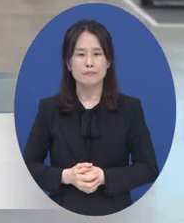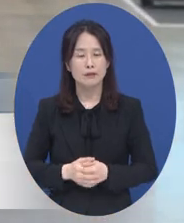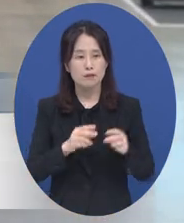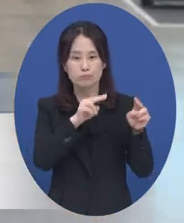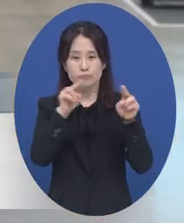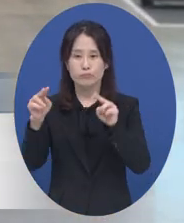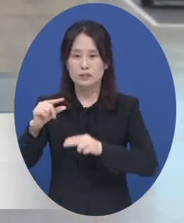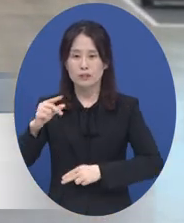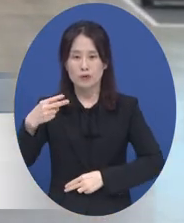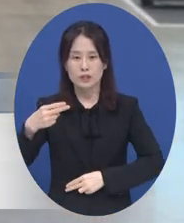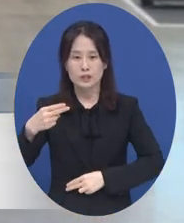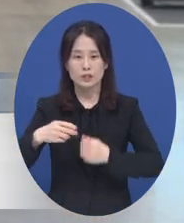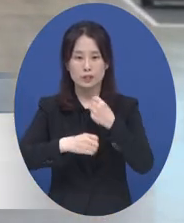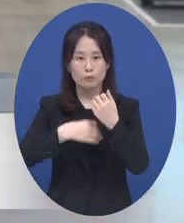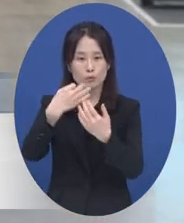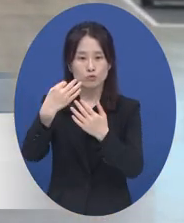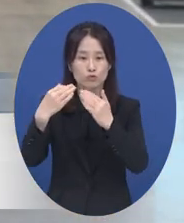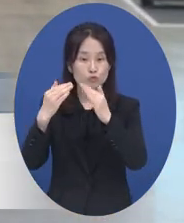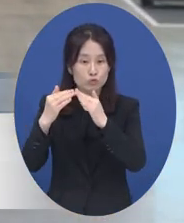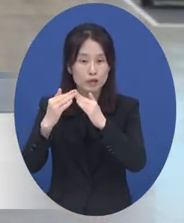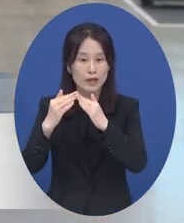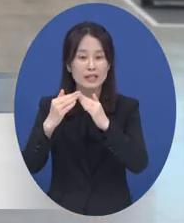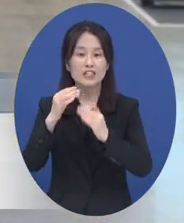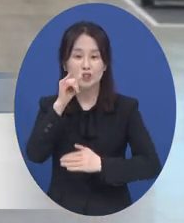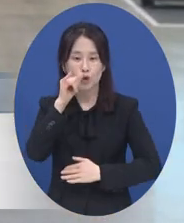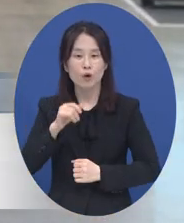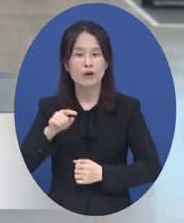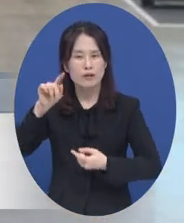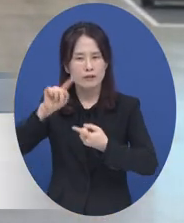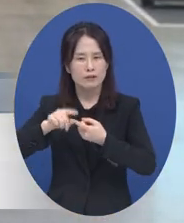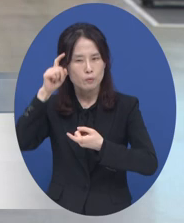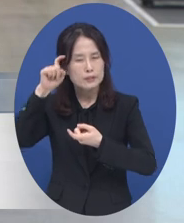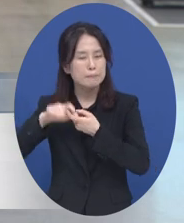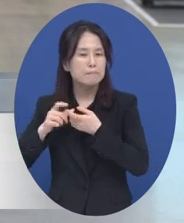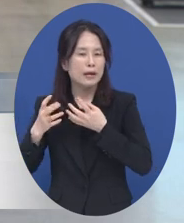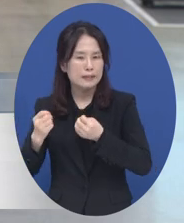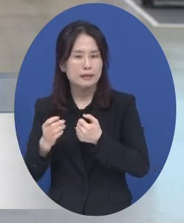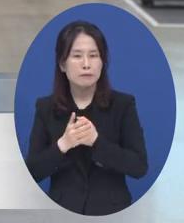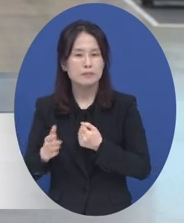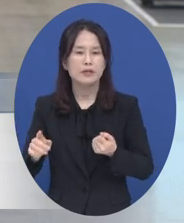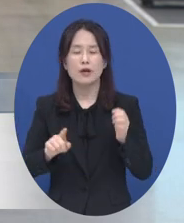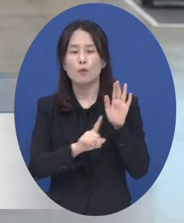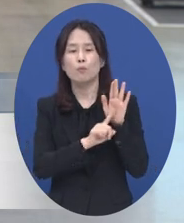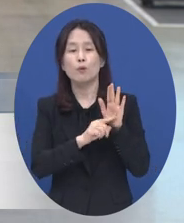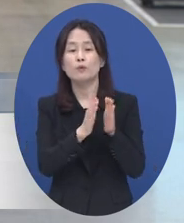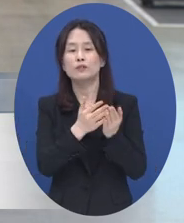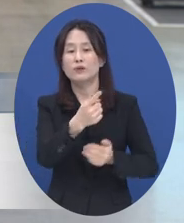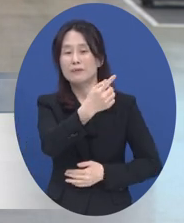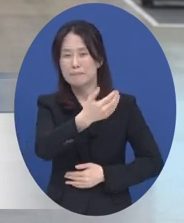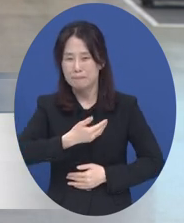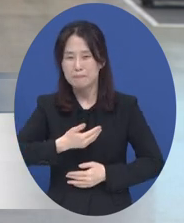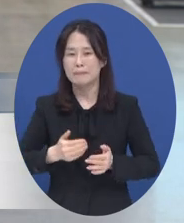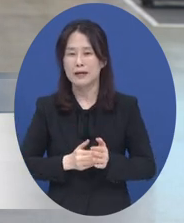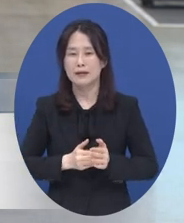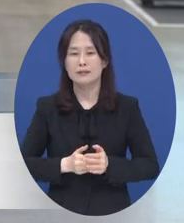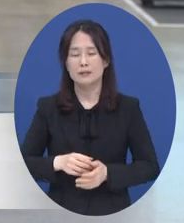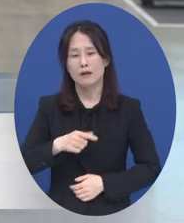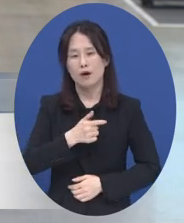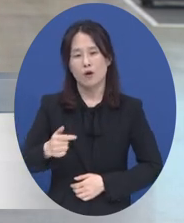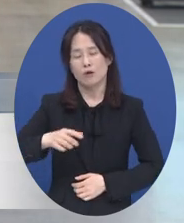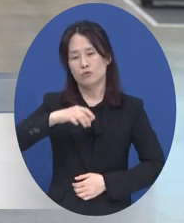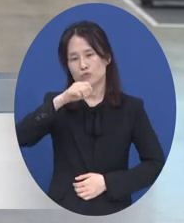이제 지혜의 치라고 기본 주택이 있더라구요 그런 것들에 되게 관심이 많아져 가지고 아까워 팜플랫 떠나 받아오고